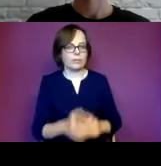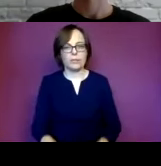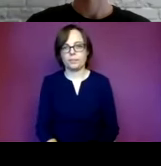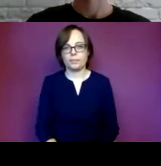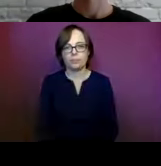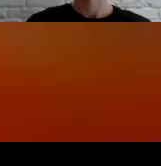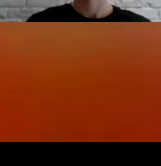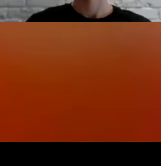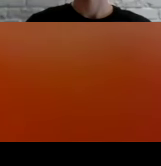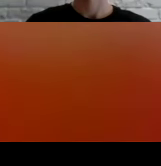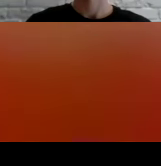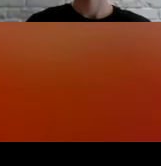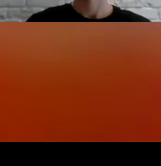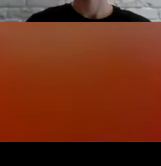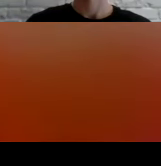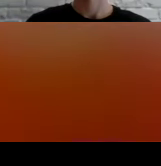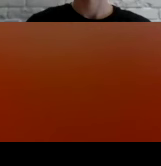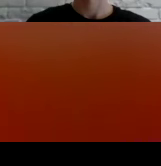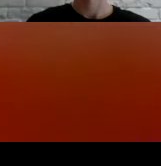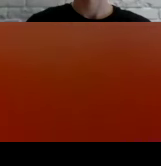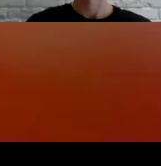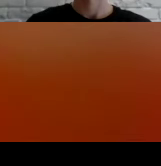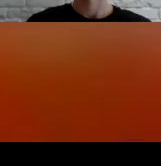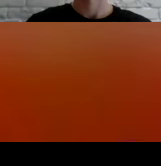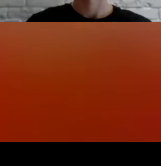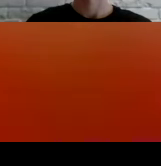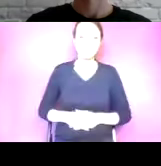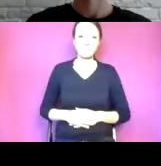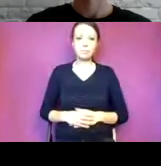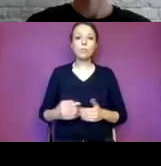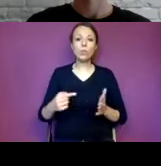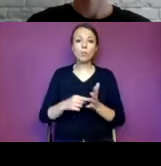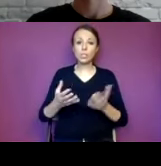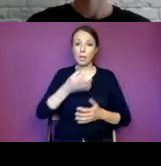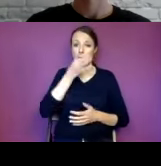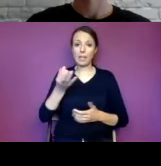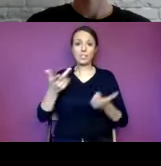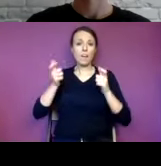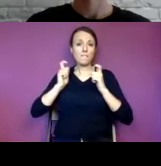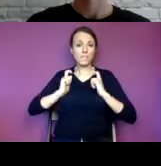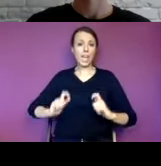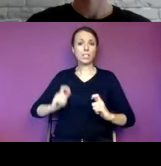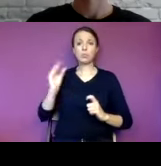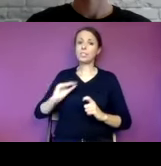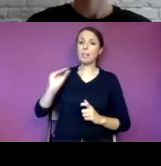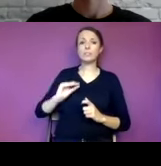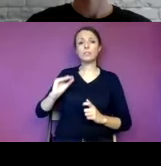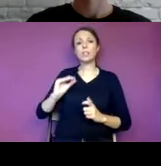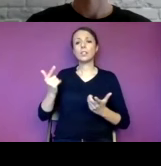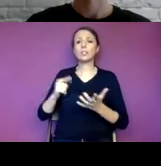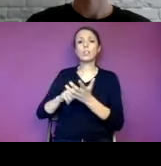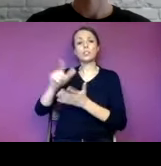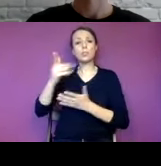czy to nie jest tak, że my często narzucamy wsi te wizje estetyczną z zewnątrz? Nas to też interesuje, bo jesteśmy po